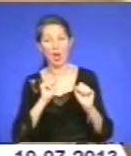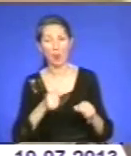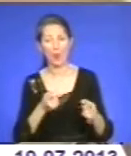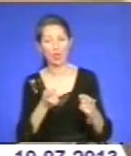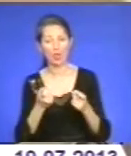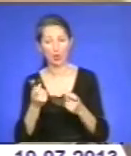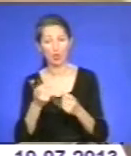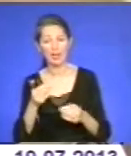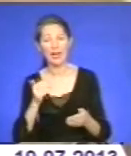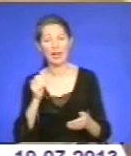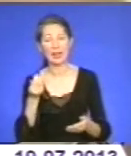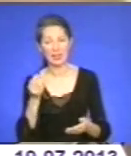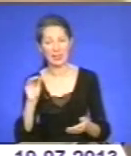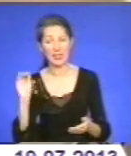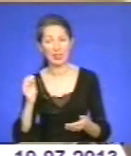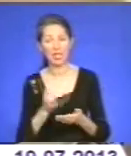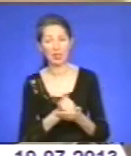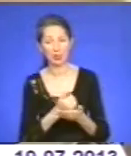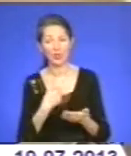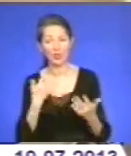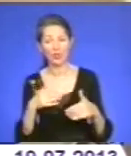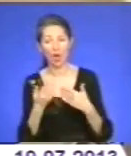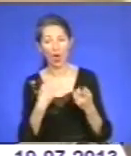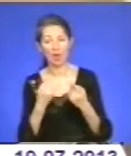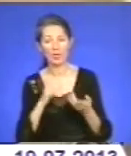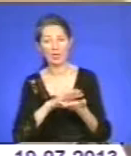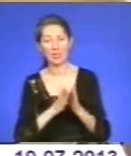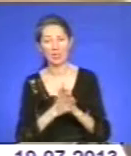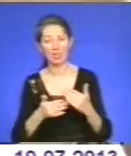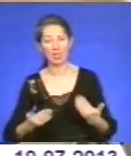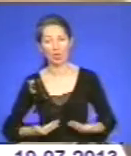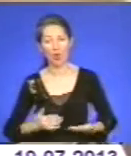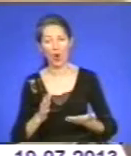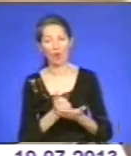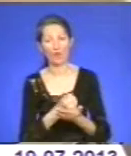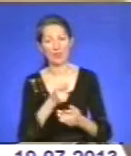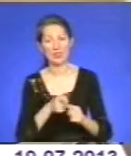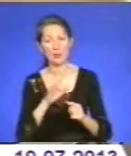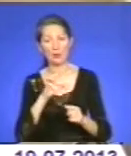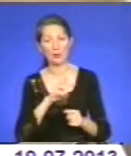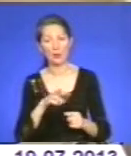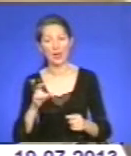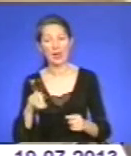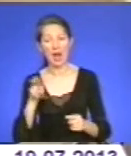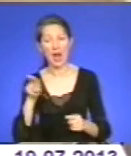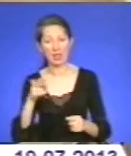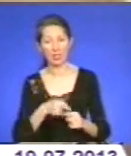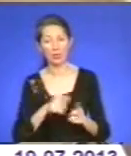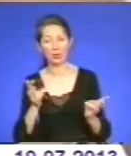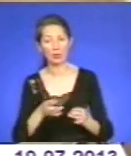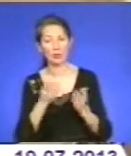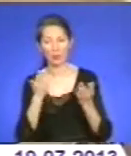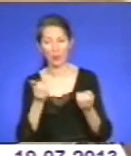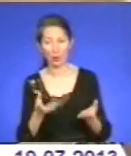ресурси, тому що ми вже говорили про стан і житлового фонду, і ті 500 мільярдів, які десь потрібні на не просто